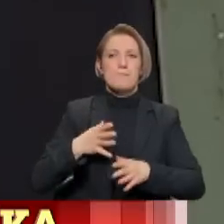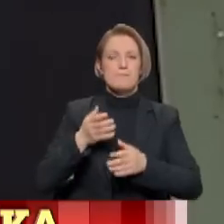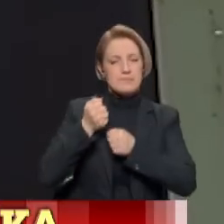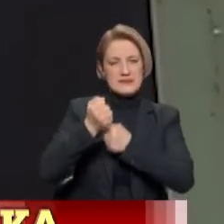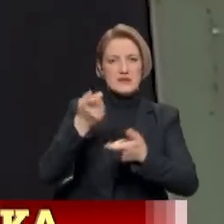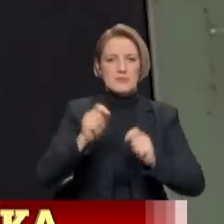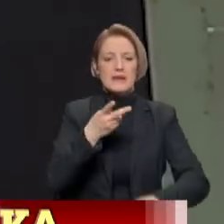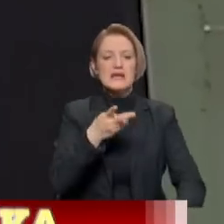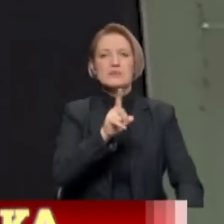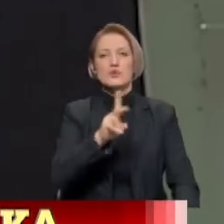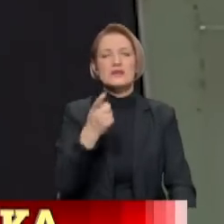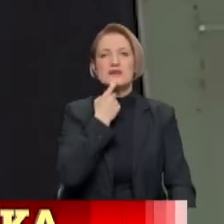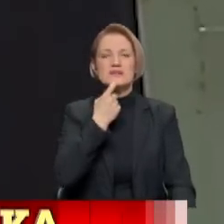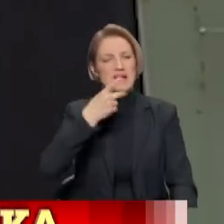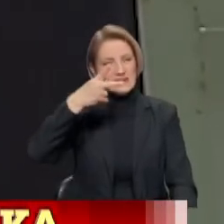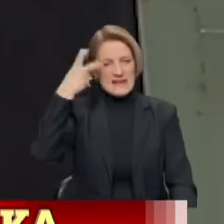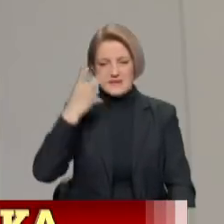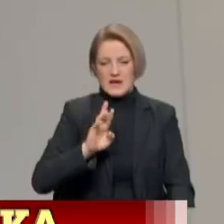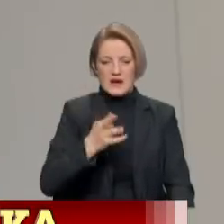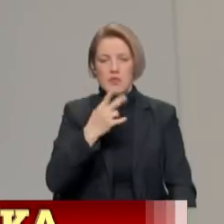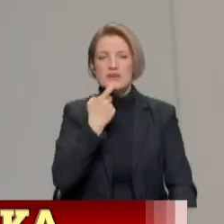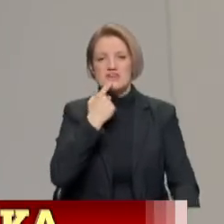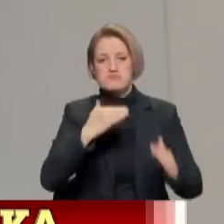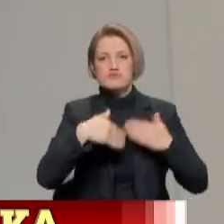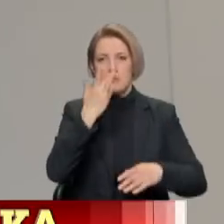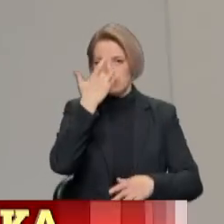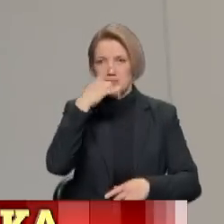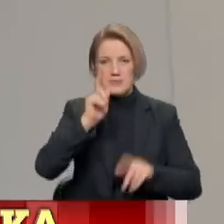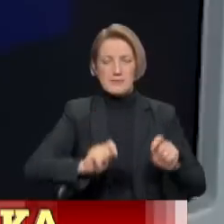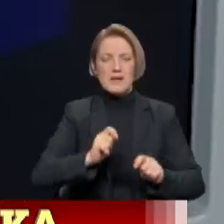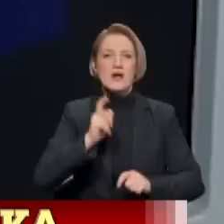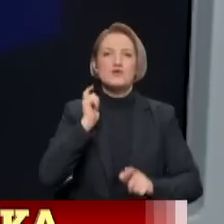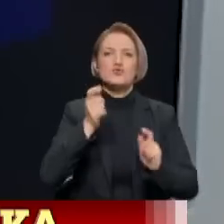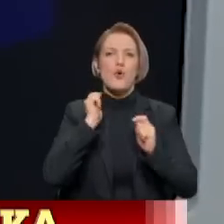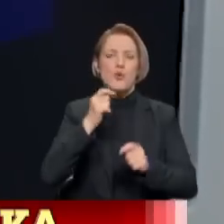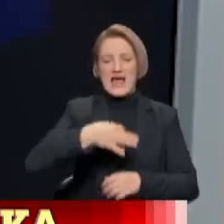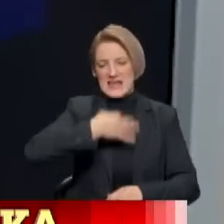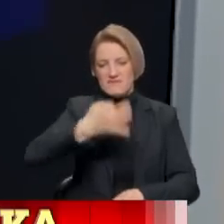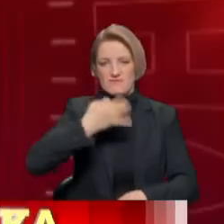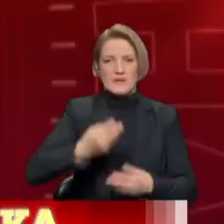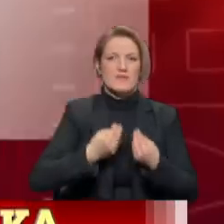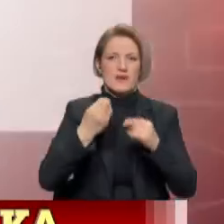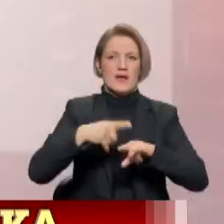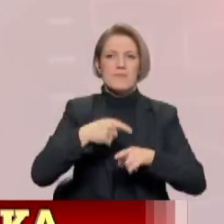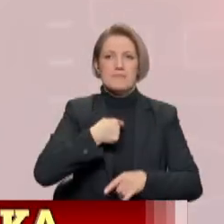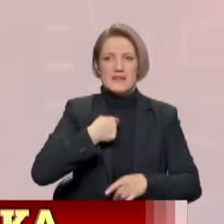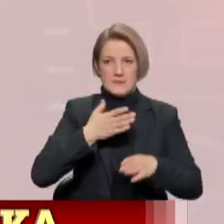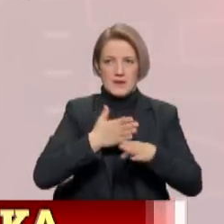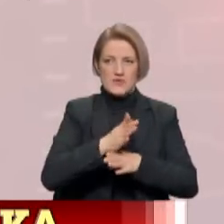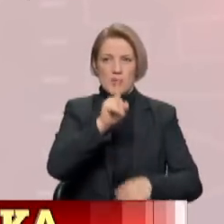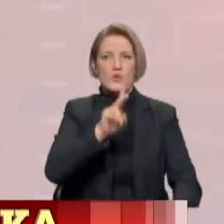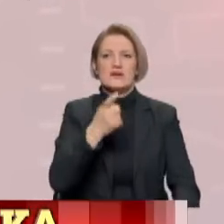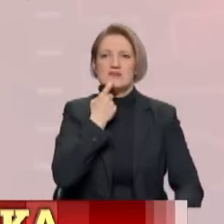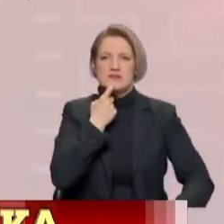kurulmuştu. 2012 yılında sahte raporla yaşı büyük gösterildiğinde zorla ifade verdirilmişti HKG'ye. Benim asıl yaşım